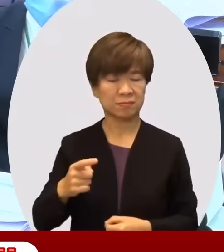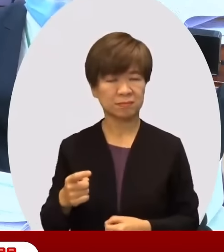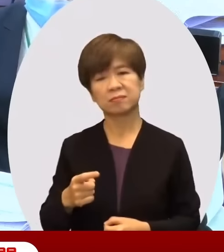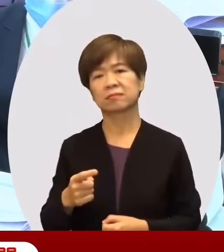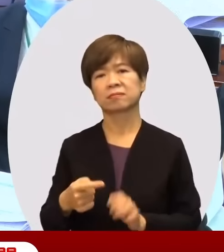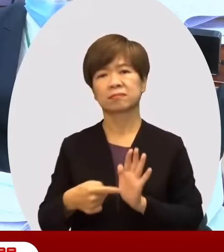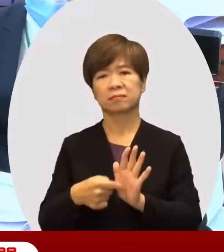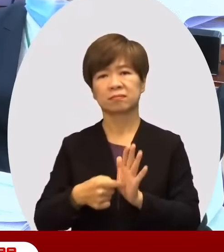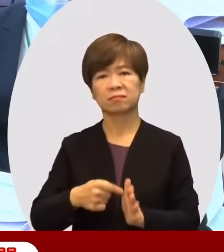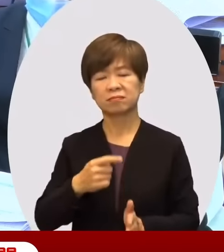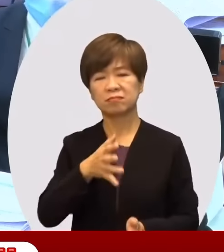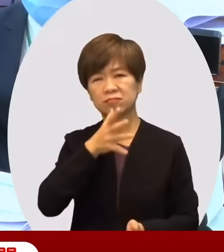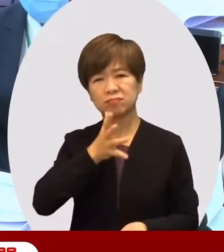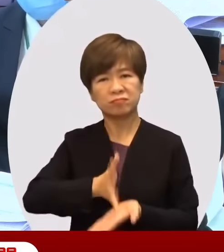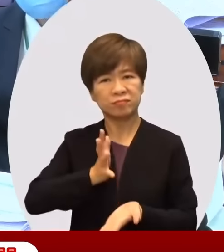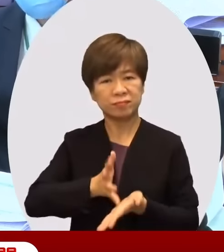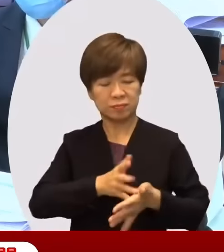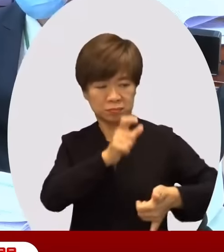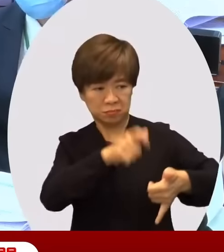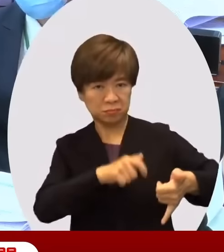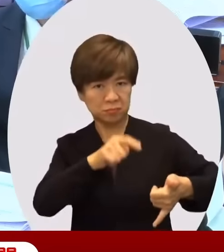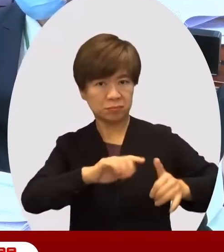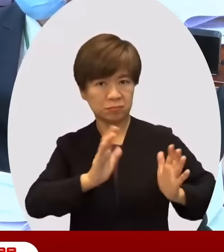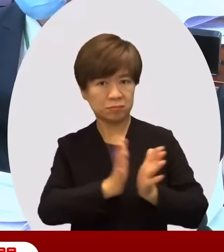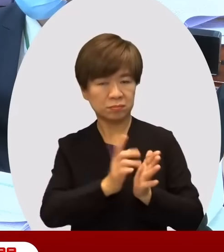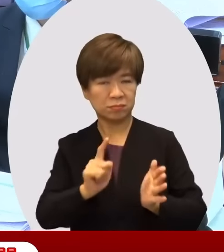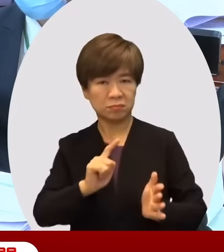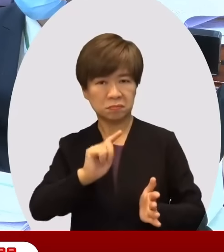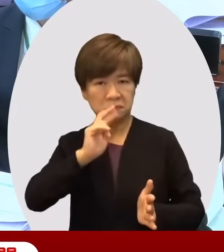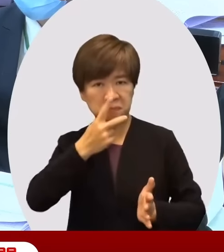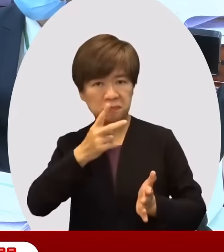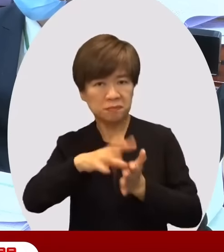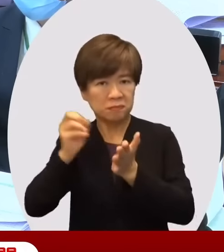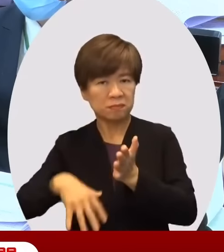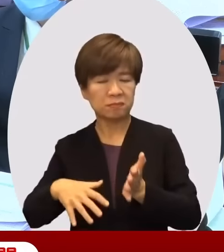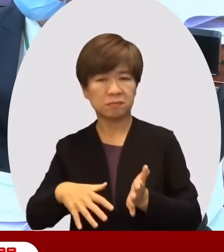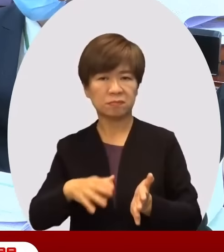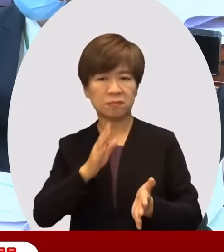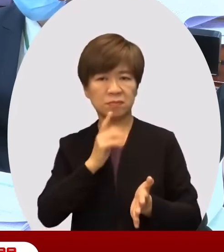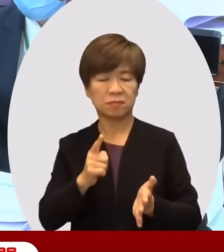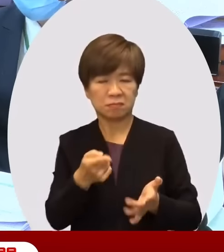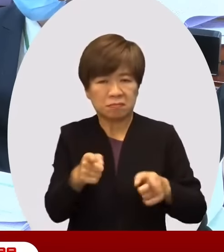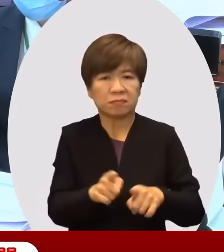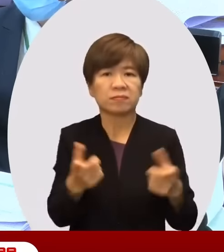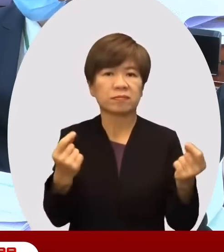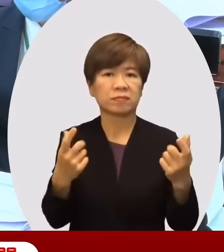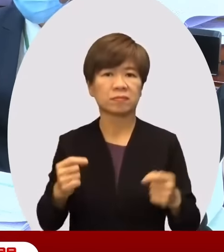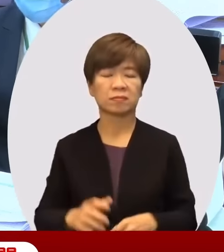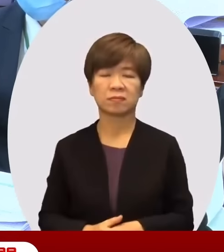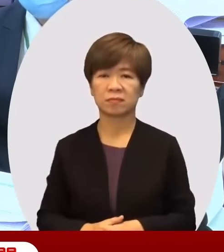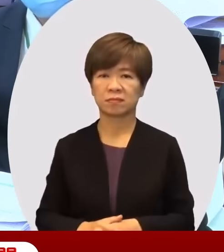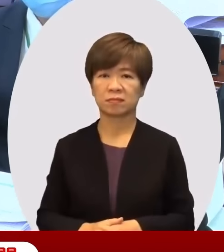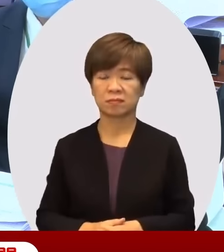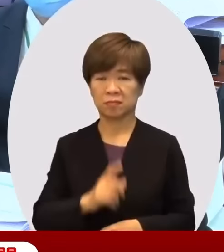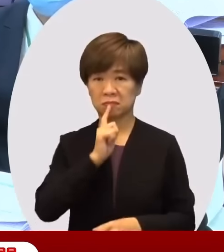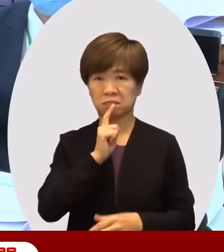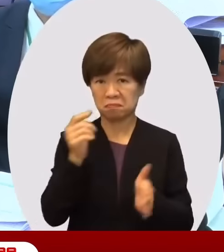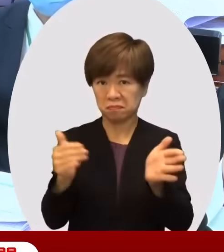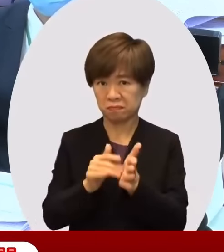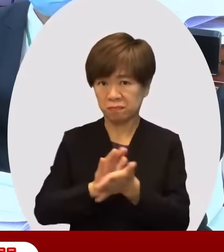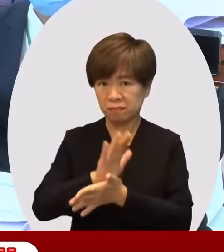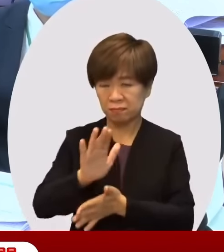实上陈述，当事人没有及时撤销或更正，视同己所自为的及时是。讲完了以后，你